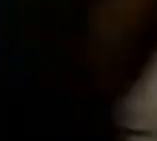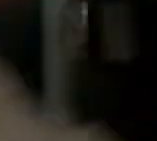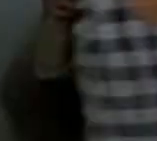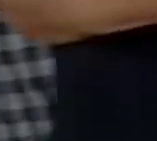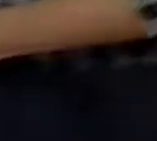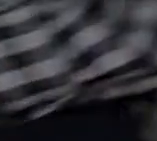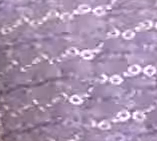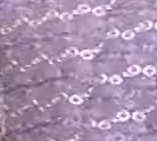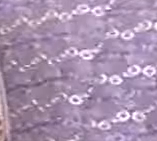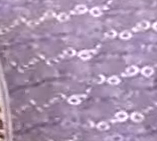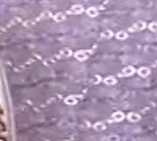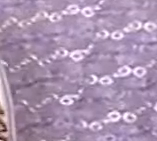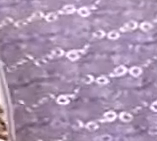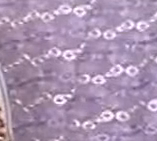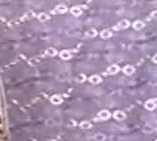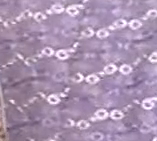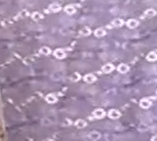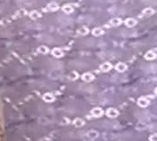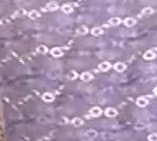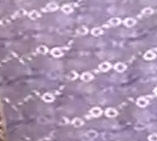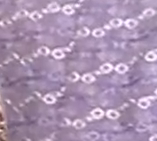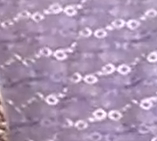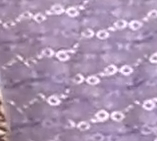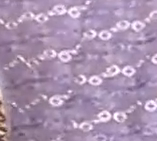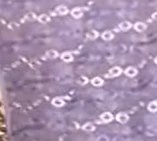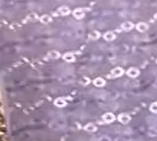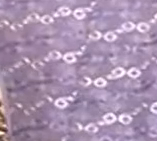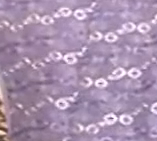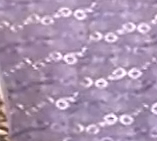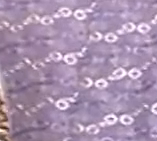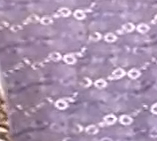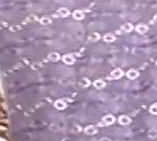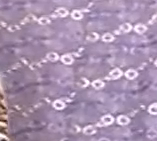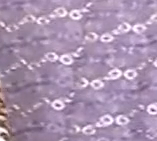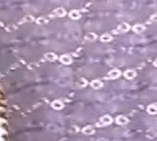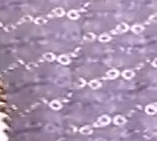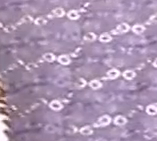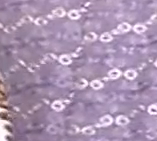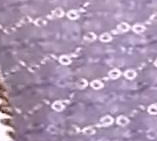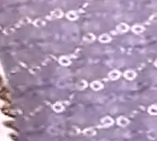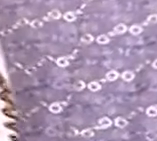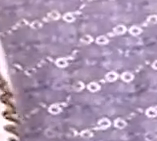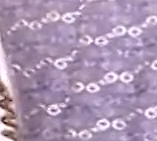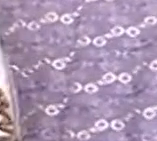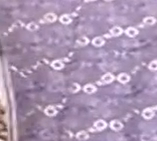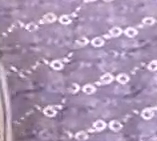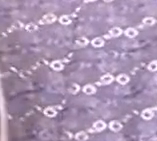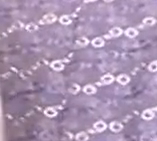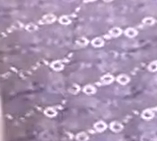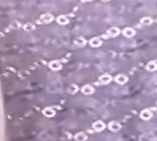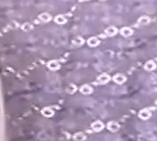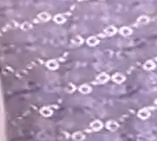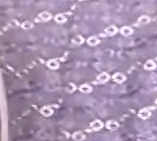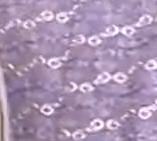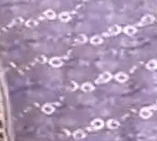dan Tahun Baru. Dan kami minta warga Jakarta, masyarakat Jakarta untuk tetap berada di rumah. Kita punya